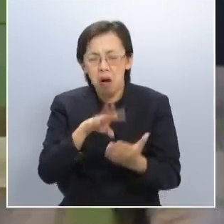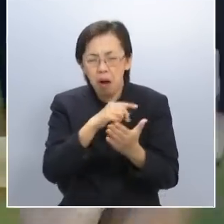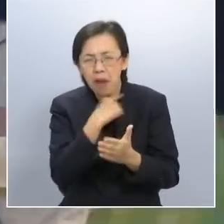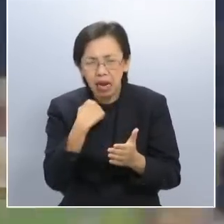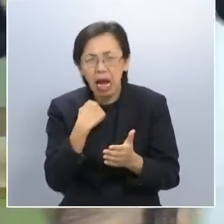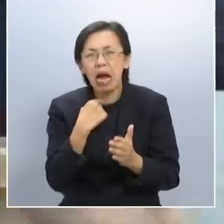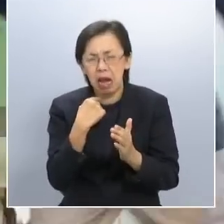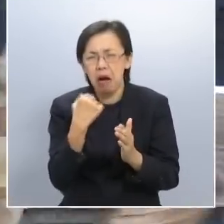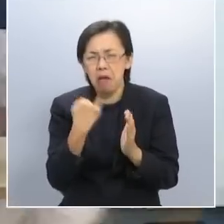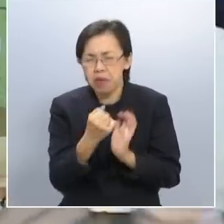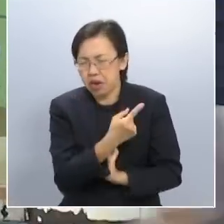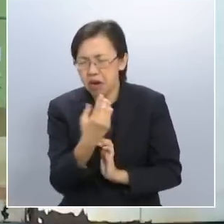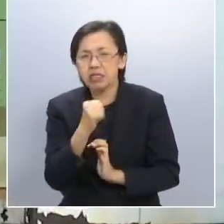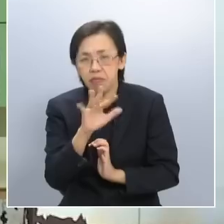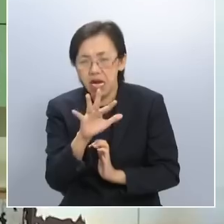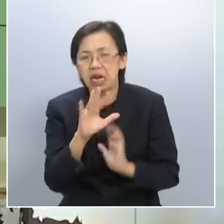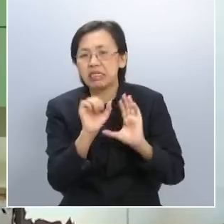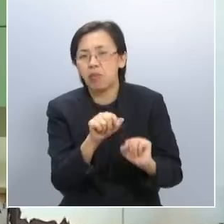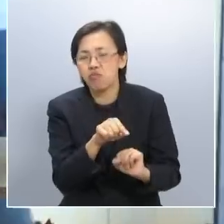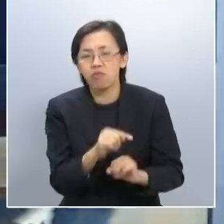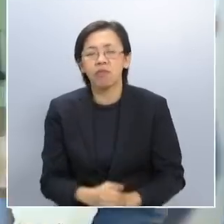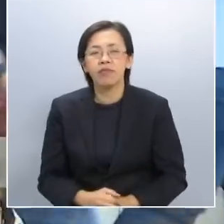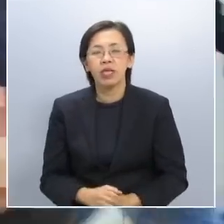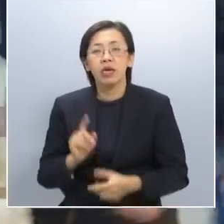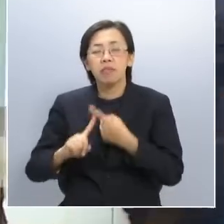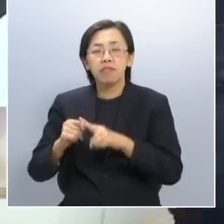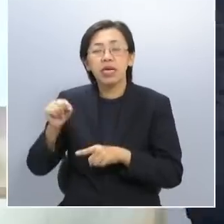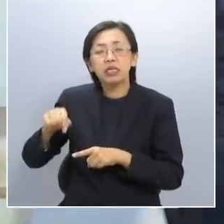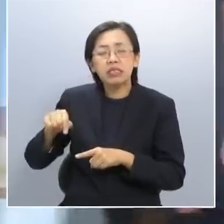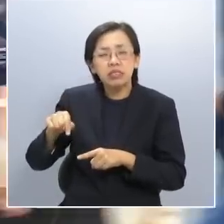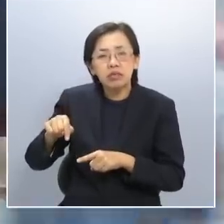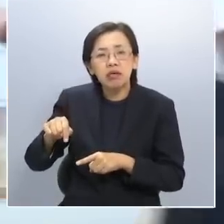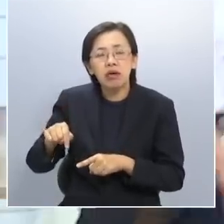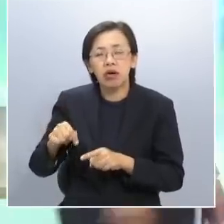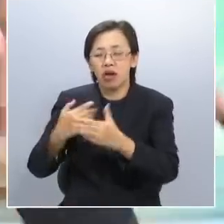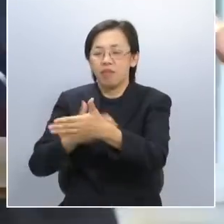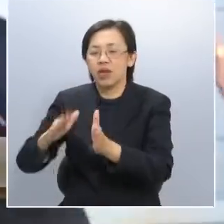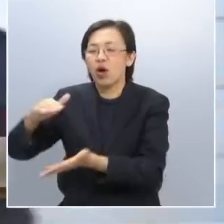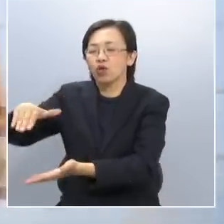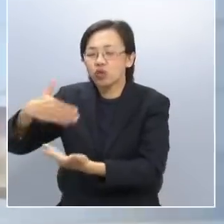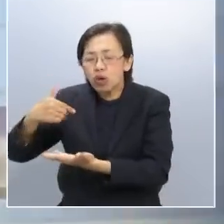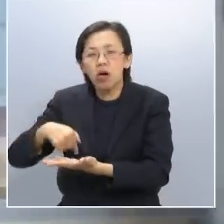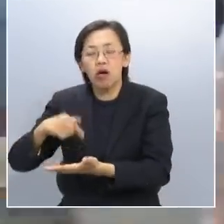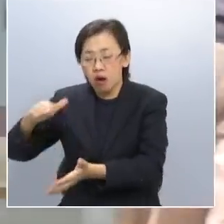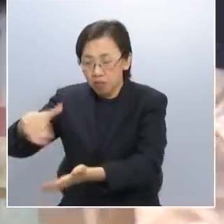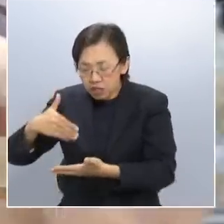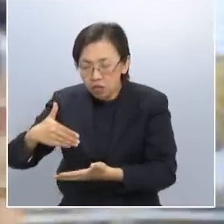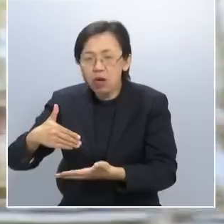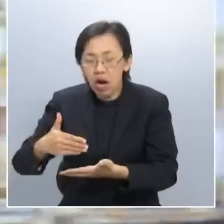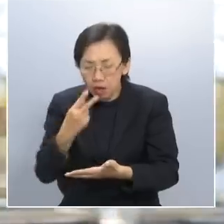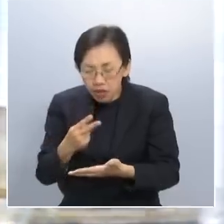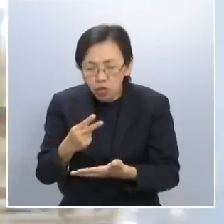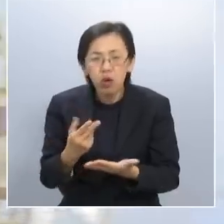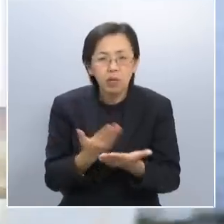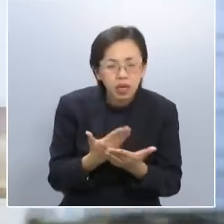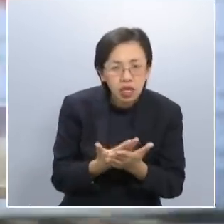ายจับเนี่ยเพื่อนคนนี้จู่ๆมีคนส่งพัสดุไปให้แล้วกลายเป็นพวกทรัพย์สินกระป๋องกระเ